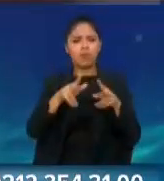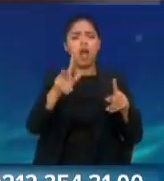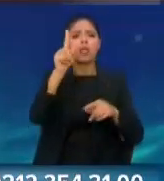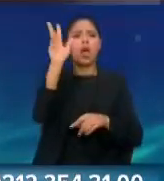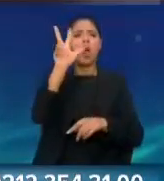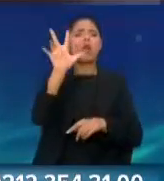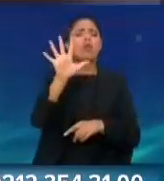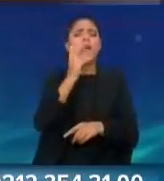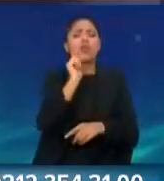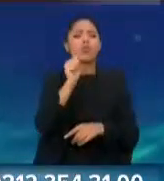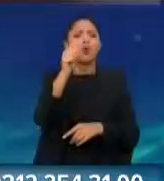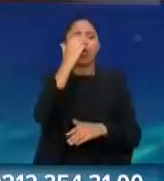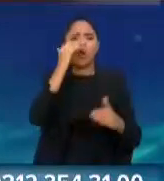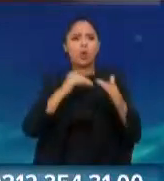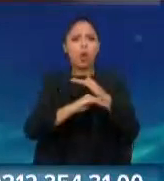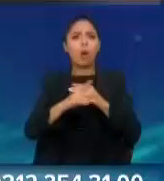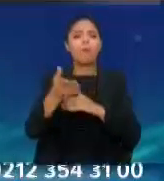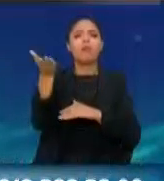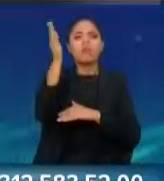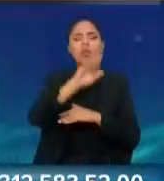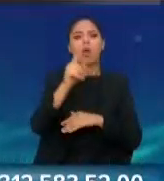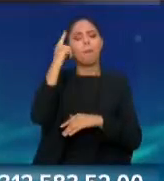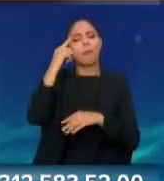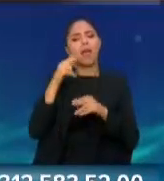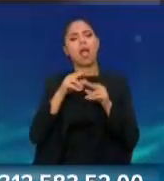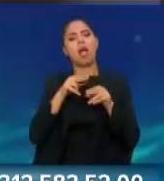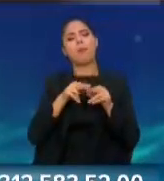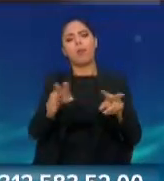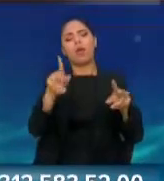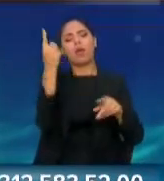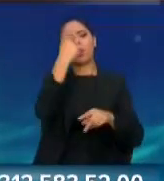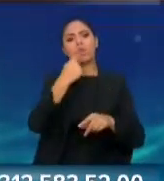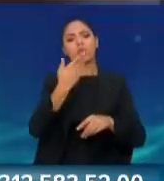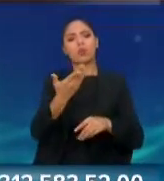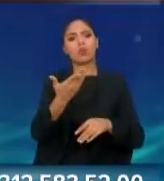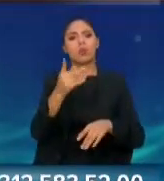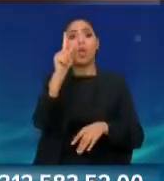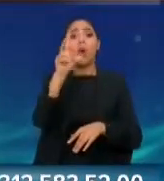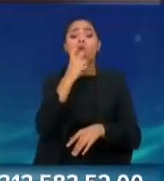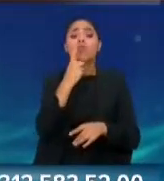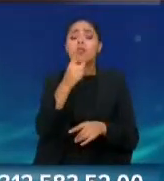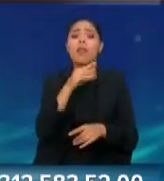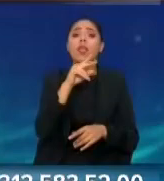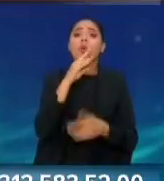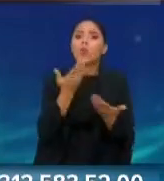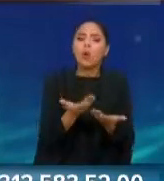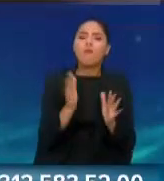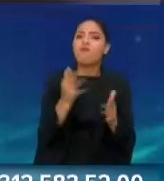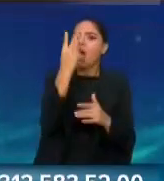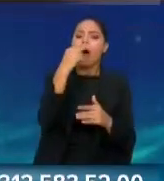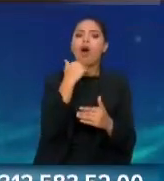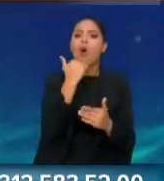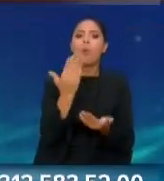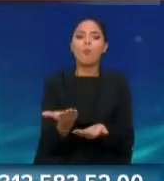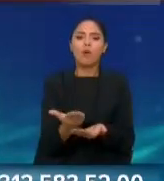bakımda kaldı. Uyandı ama çok nadir görülen bir hasar kaldı beyninde. O hasar nedeniyle 13 yıldır ne gülebiliyor ne